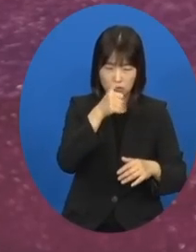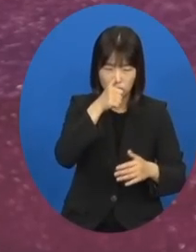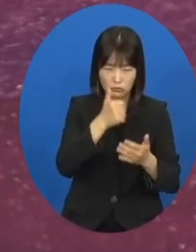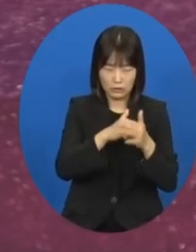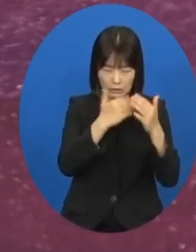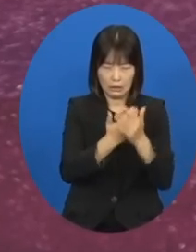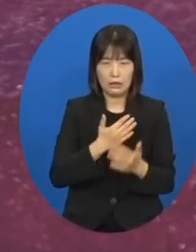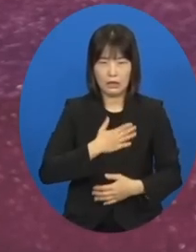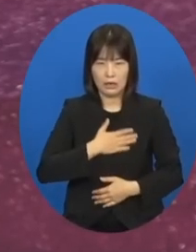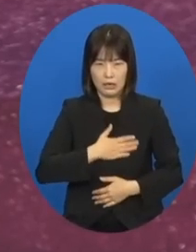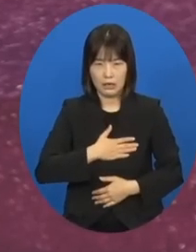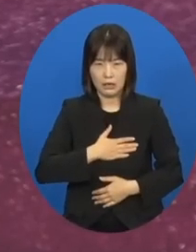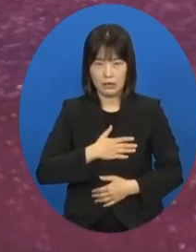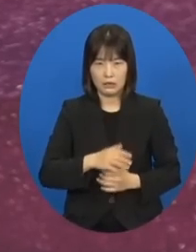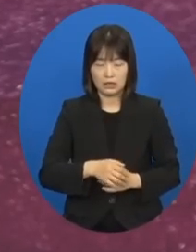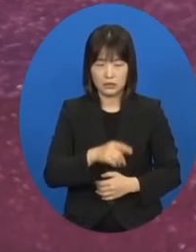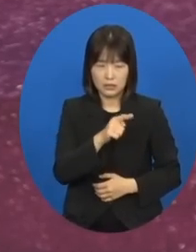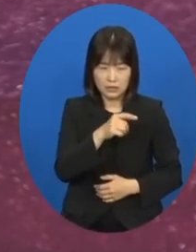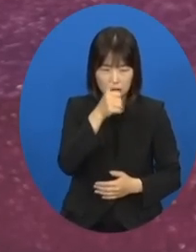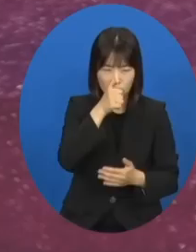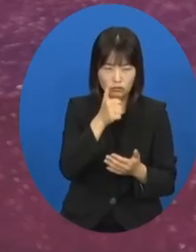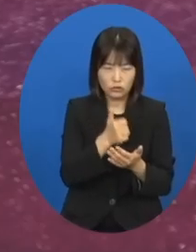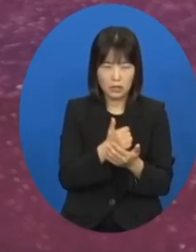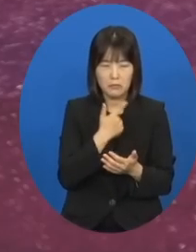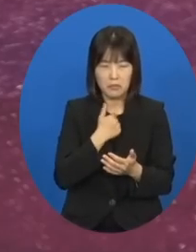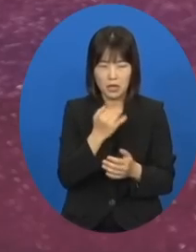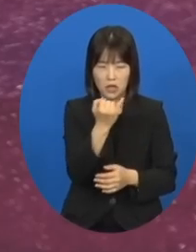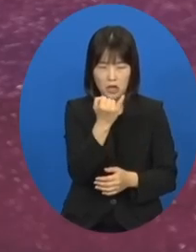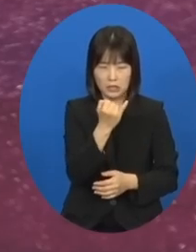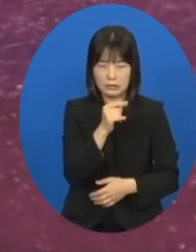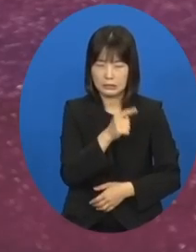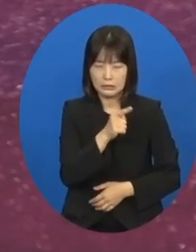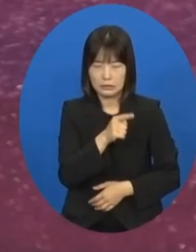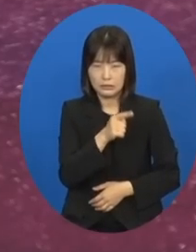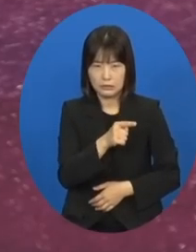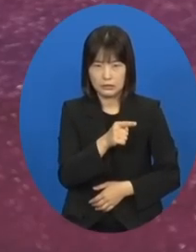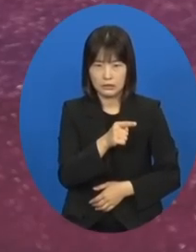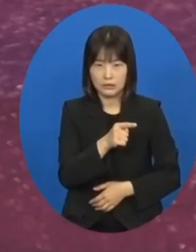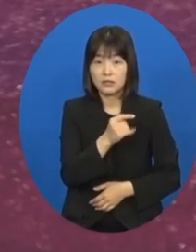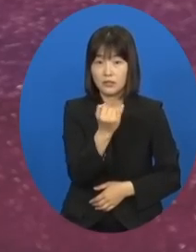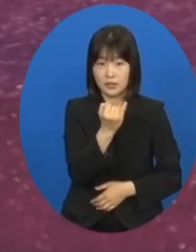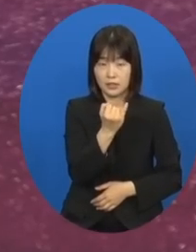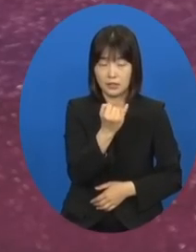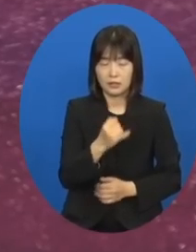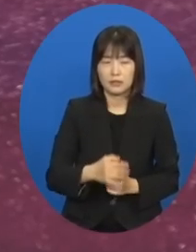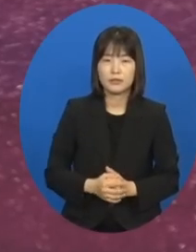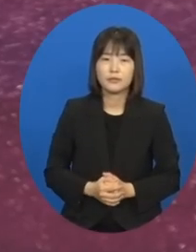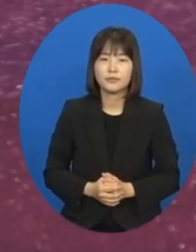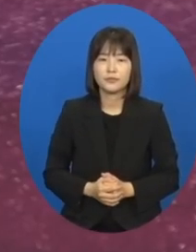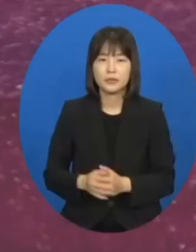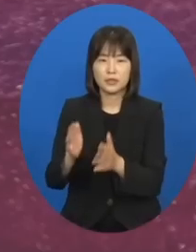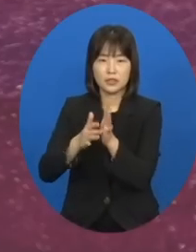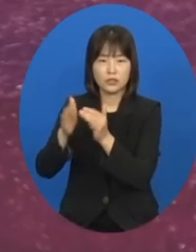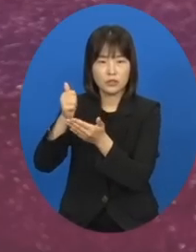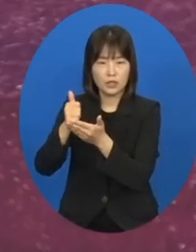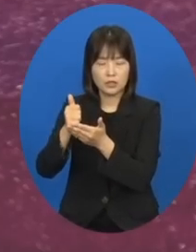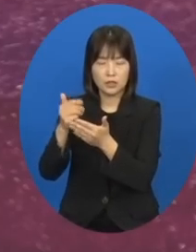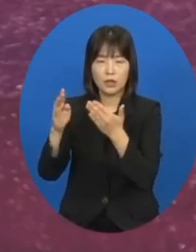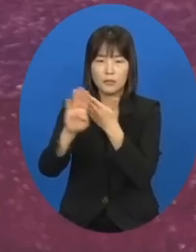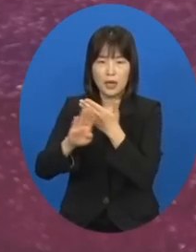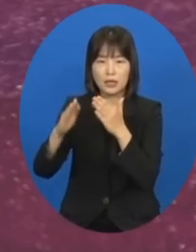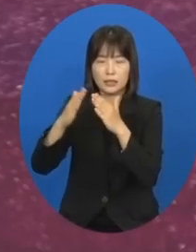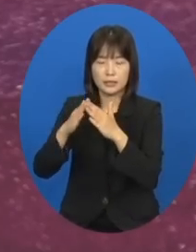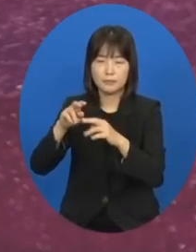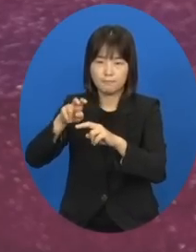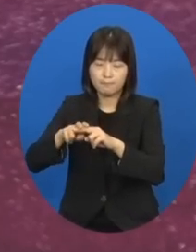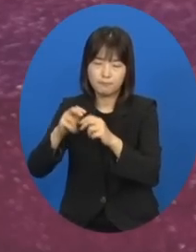그런 죄를 지은 여자라고 다 알고 있는 그런 죄를 지은 여인입니다 근데 그 여자가 예수께서 바리새인의 집에 앉아